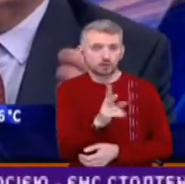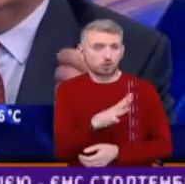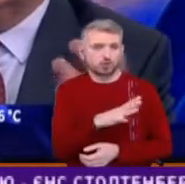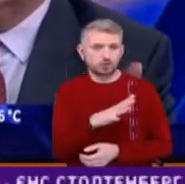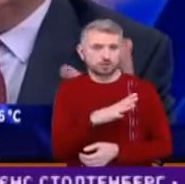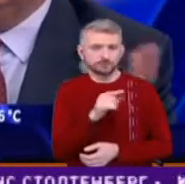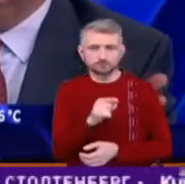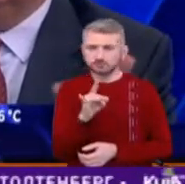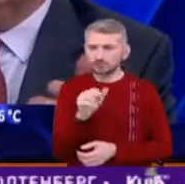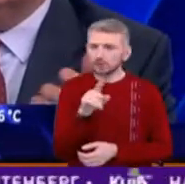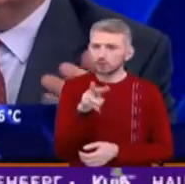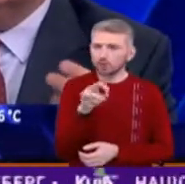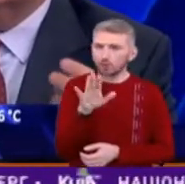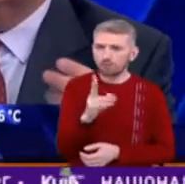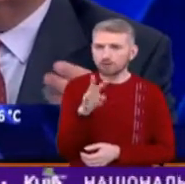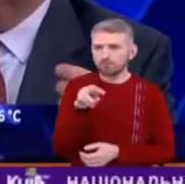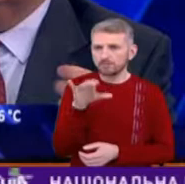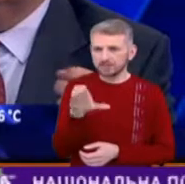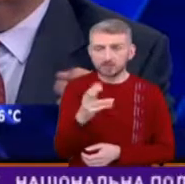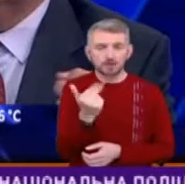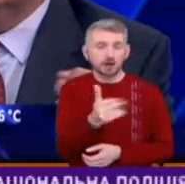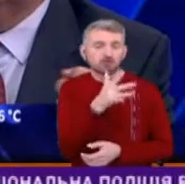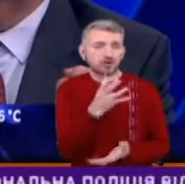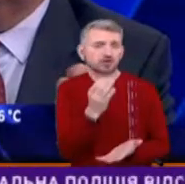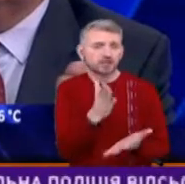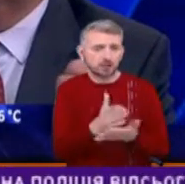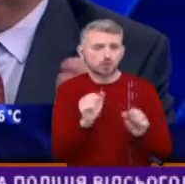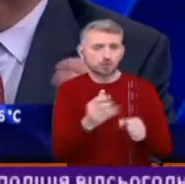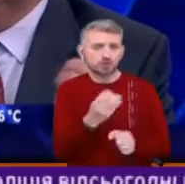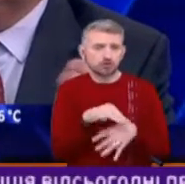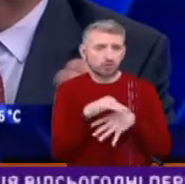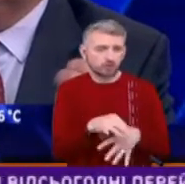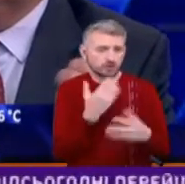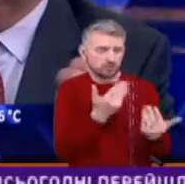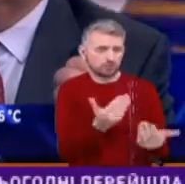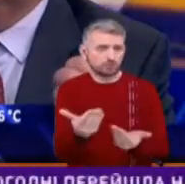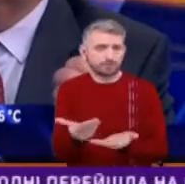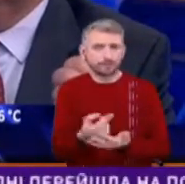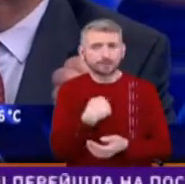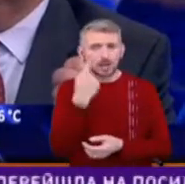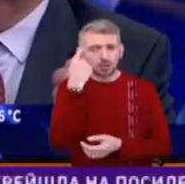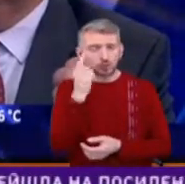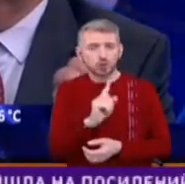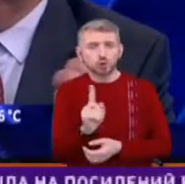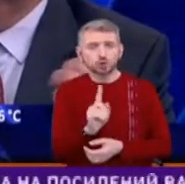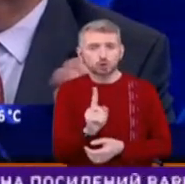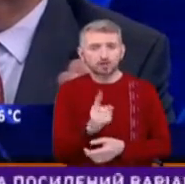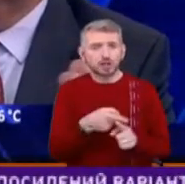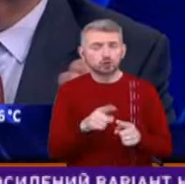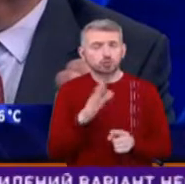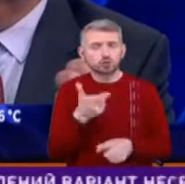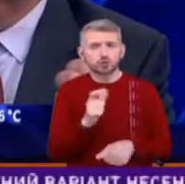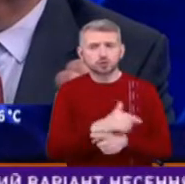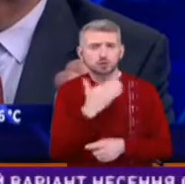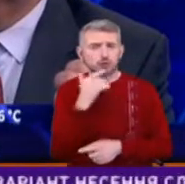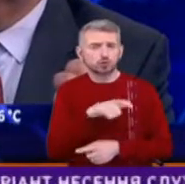початку програми, тому що, в принципі, час ще є, ще можна провести поле. І я думаю, що в цьому буде дуже багато